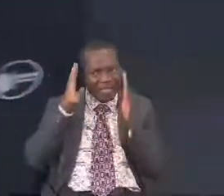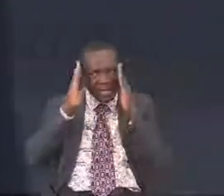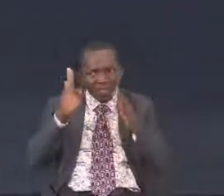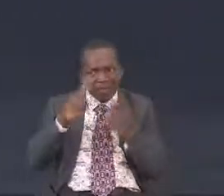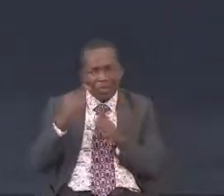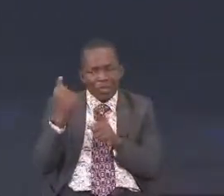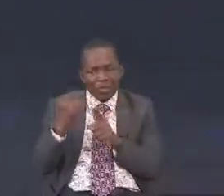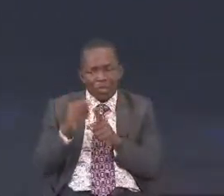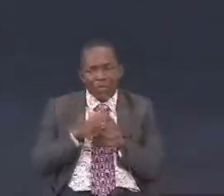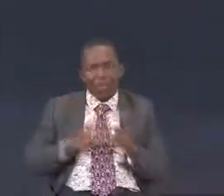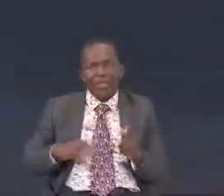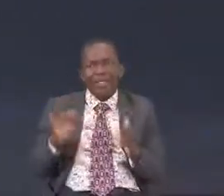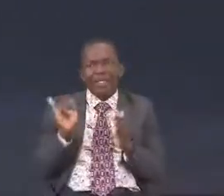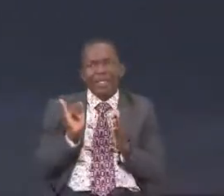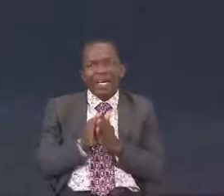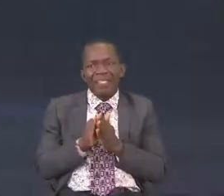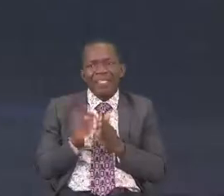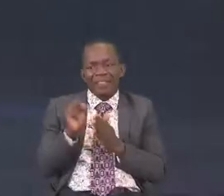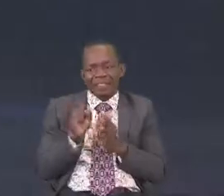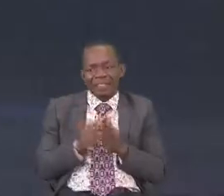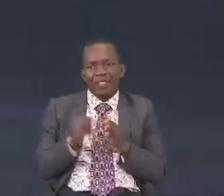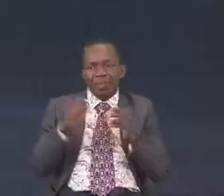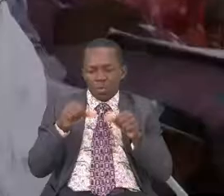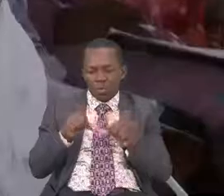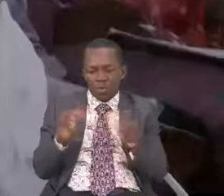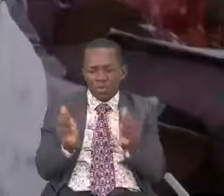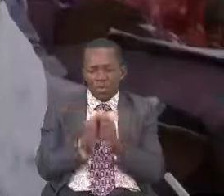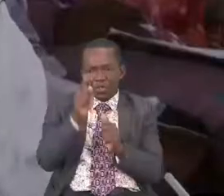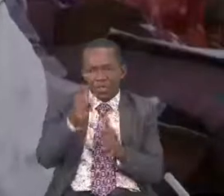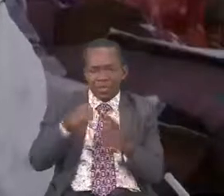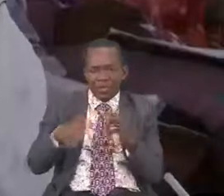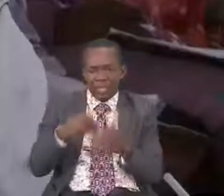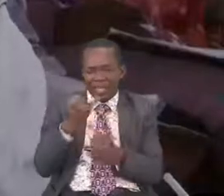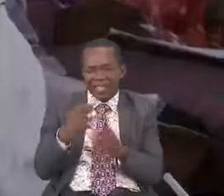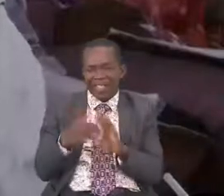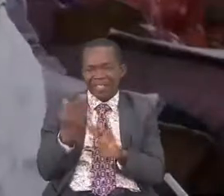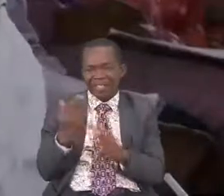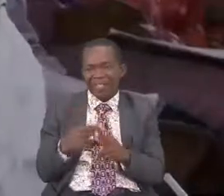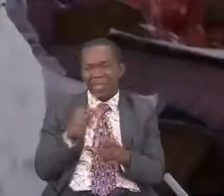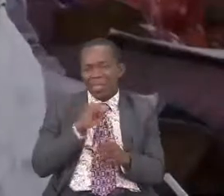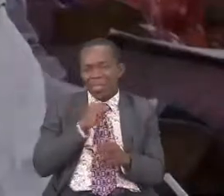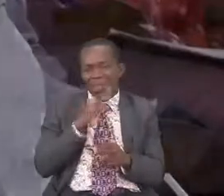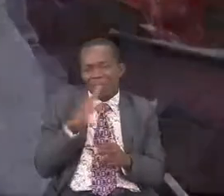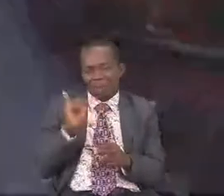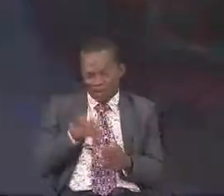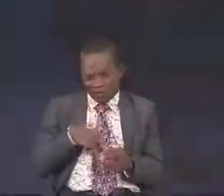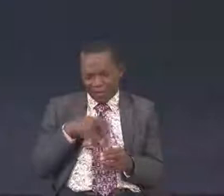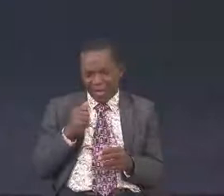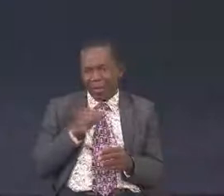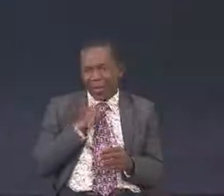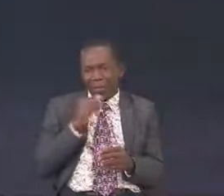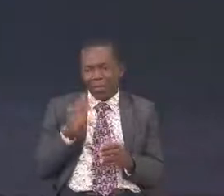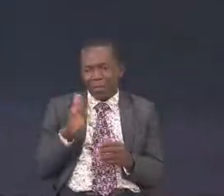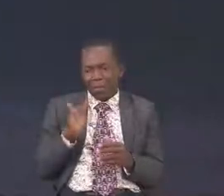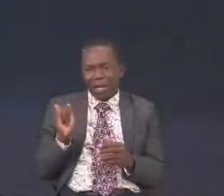Ce sommet sera toujours dans ta vie. Ce n'est pas par les sentiments, ce n'est pas par les émotions, ce n'est pas par les